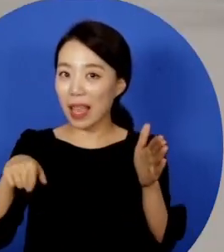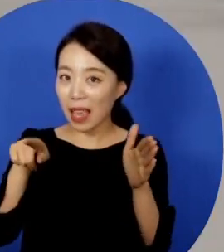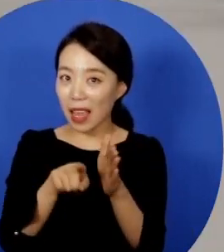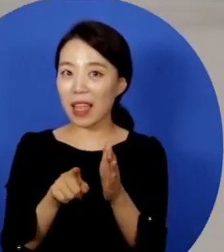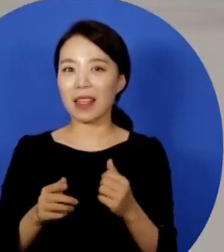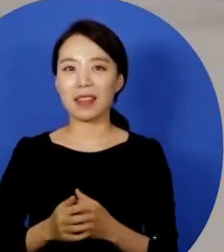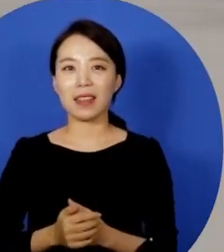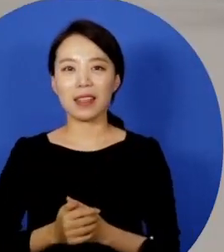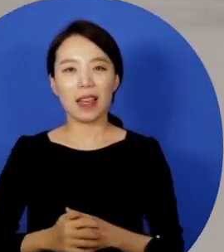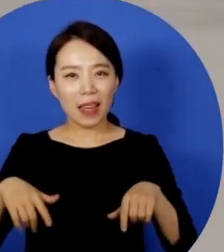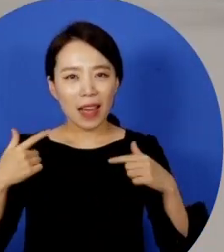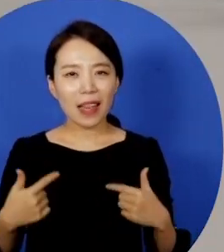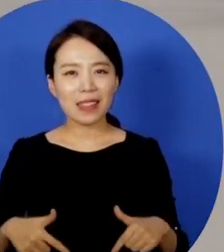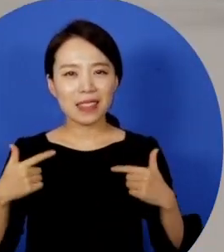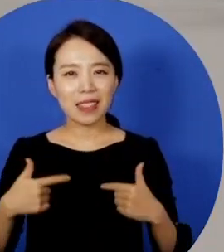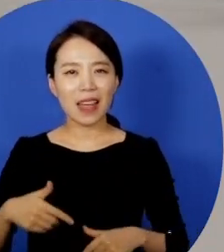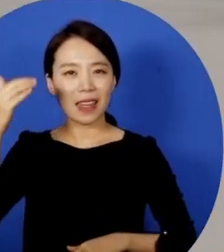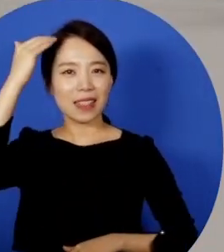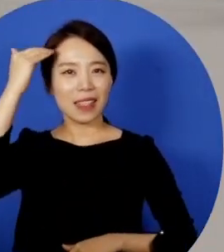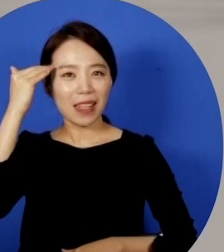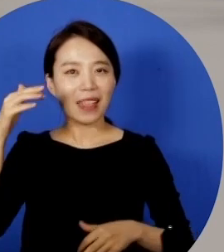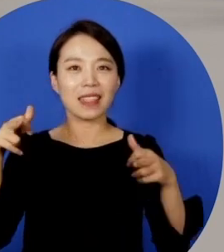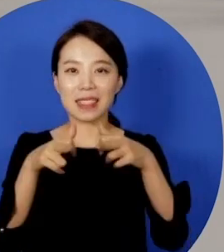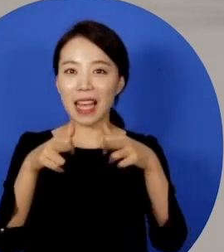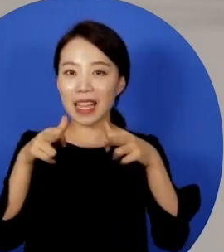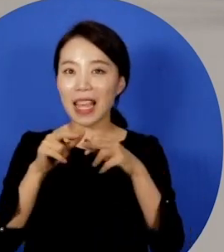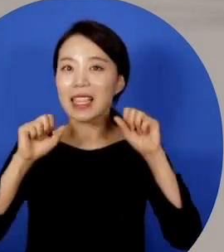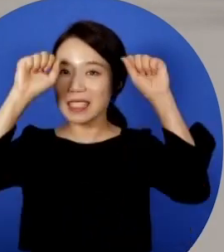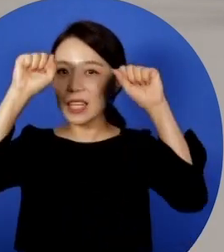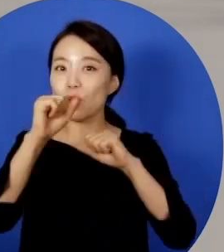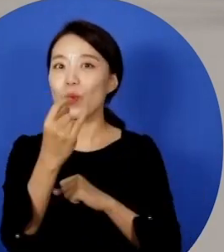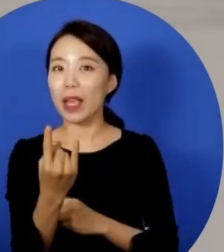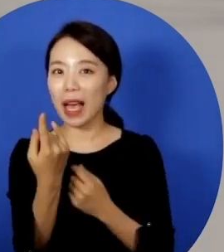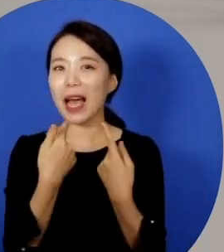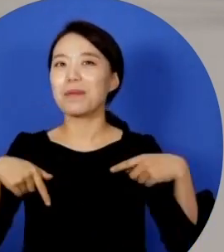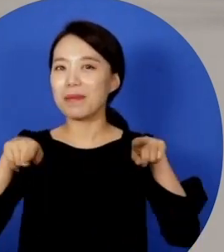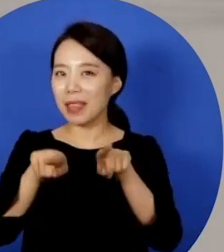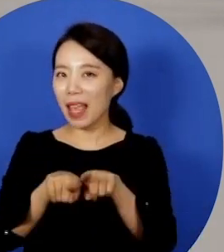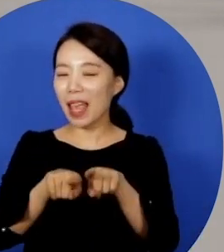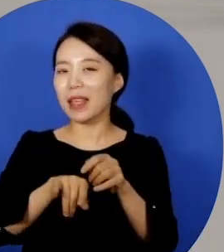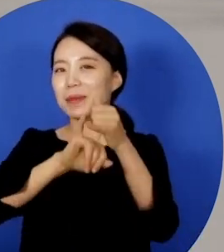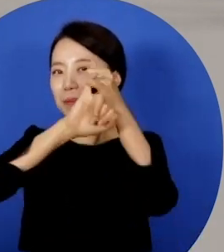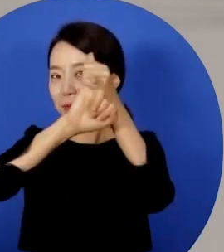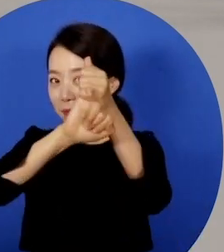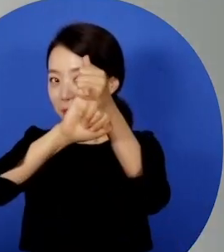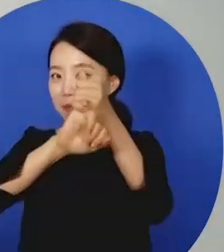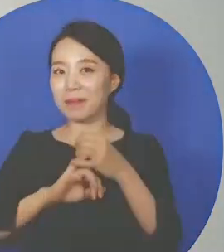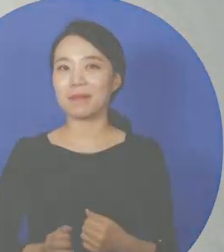위해 언제나 대한장애인체육회가 함께 하겠습니다.